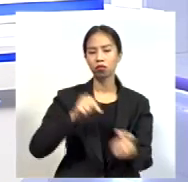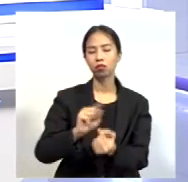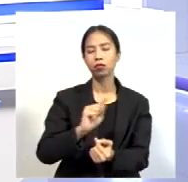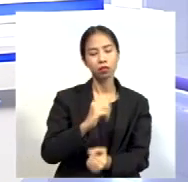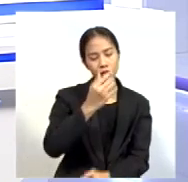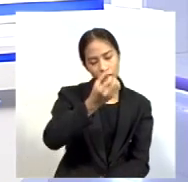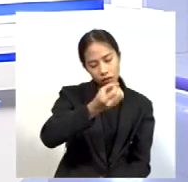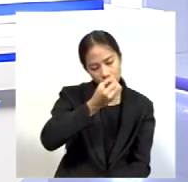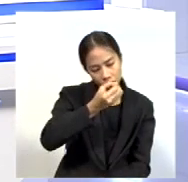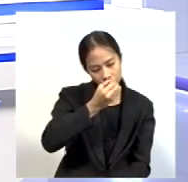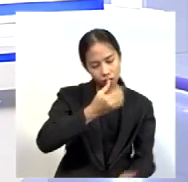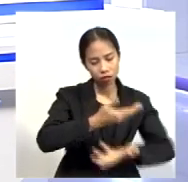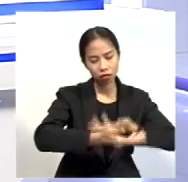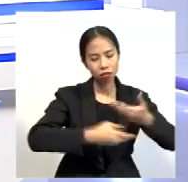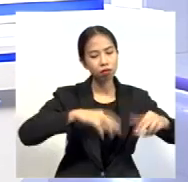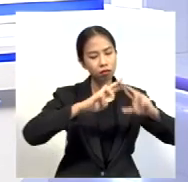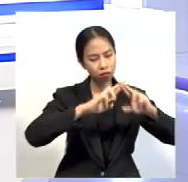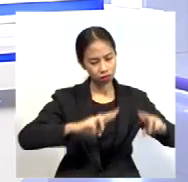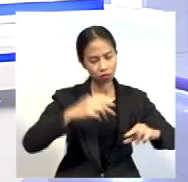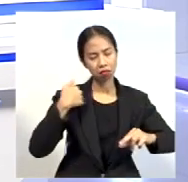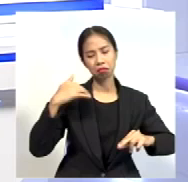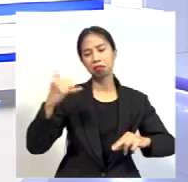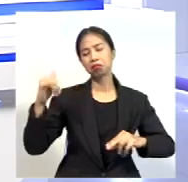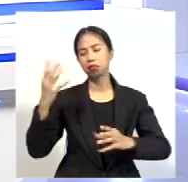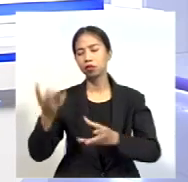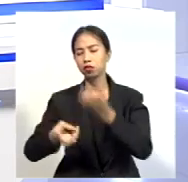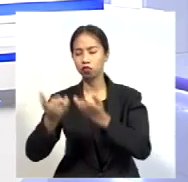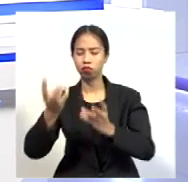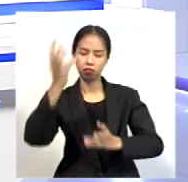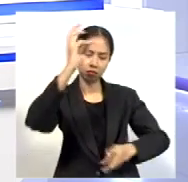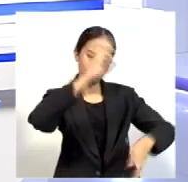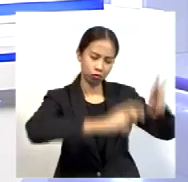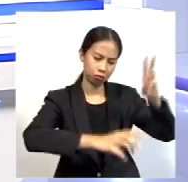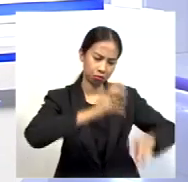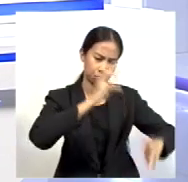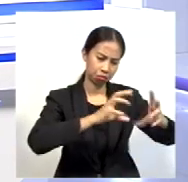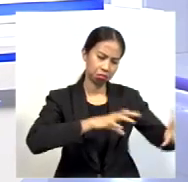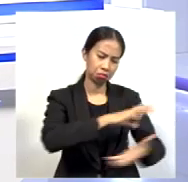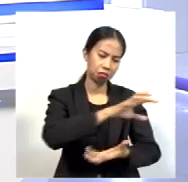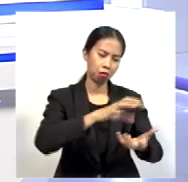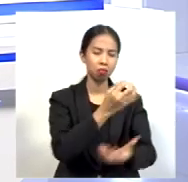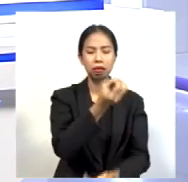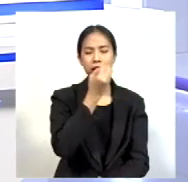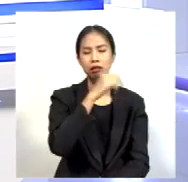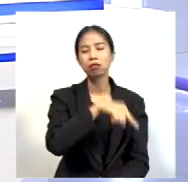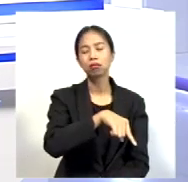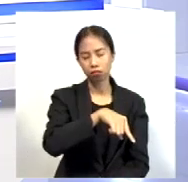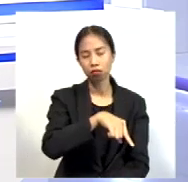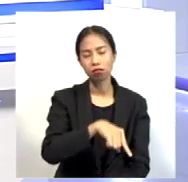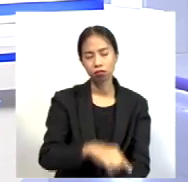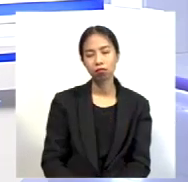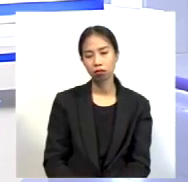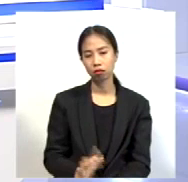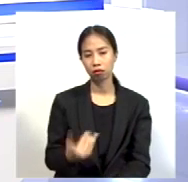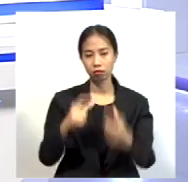ดังนั้นไอ้ฝุ่นควันพวกนี้เนี่ยมันอาจจะลงไปในอาหารก็ได้นะครับ ถูกต้องค่ะ มันมาทุกทางเลยอ่ะ PM 2.5 ตอนนี้ ใช่ค่ะพูดถึงเรื่องของหน้าก